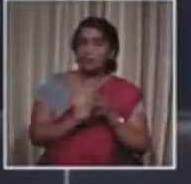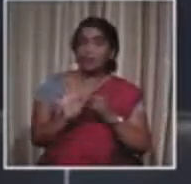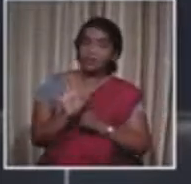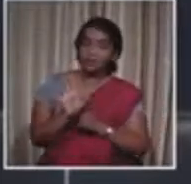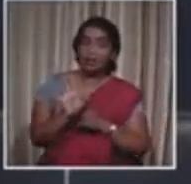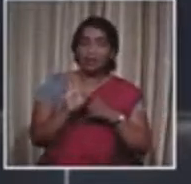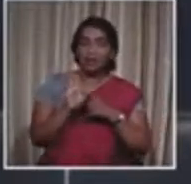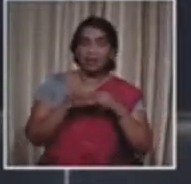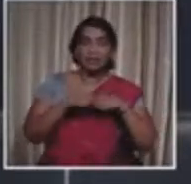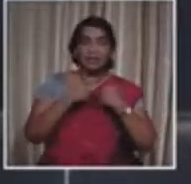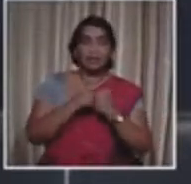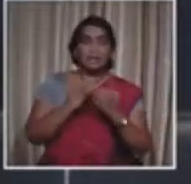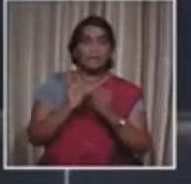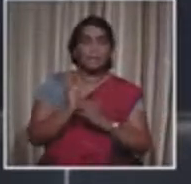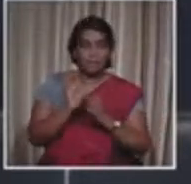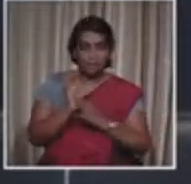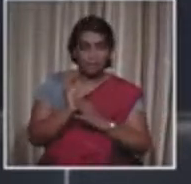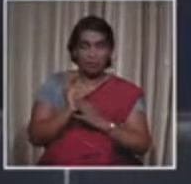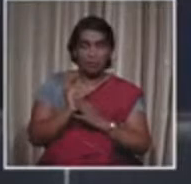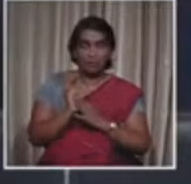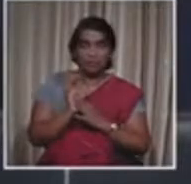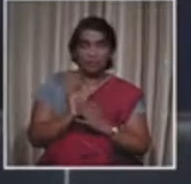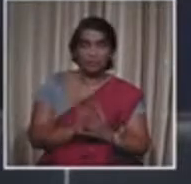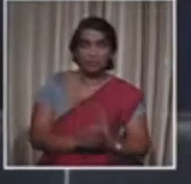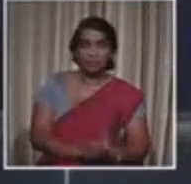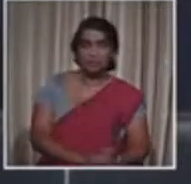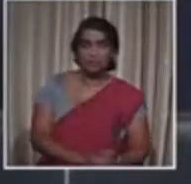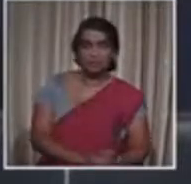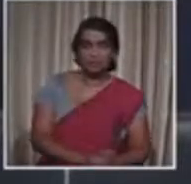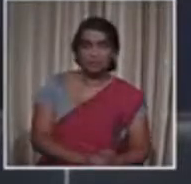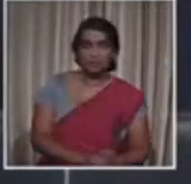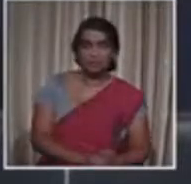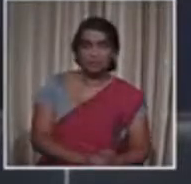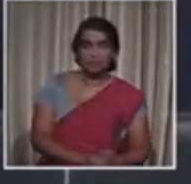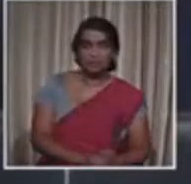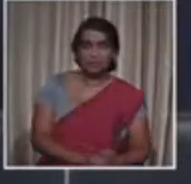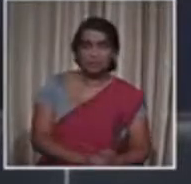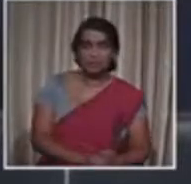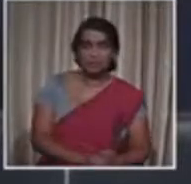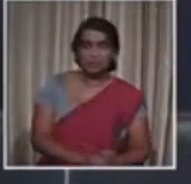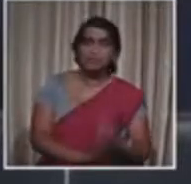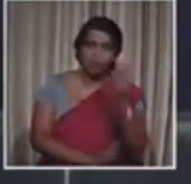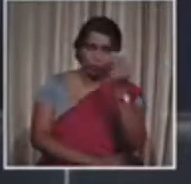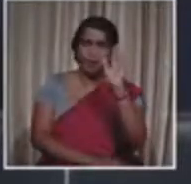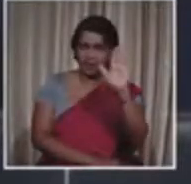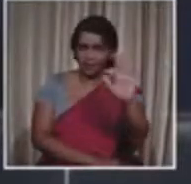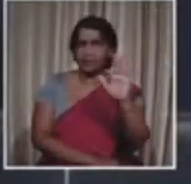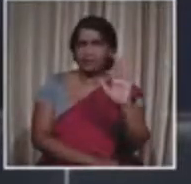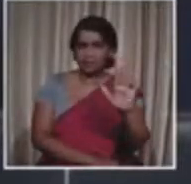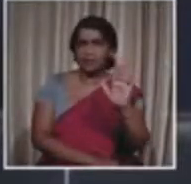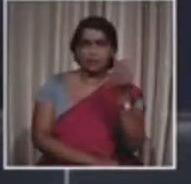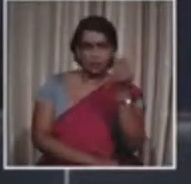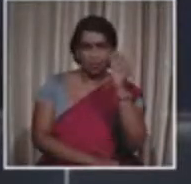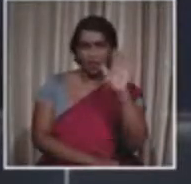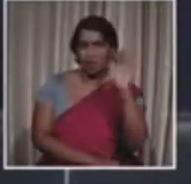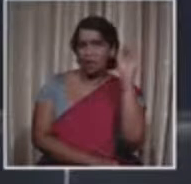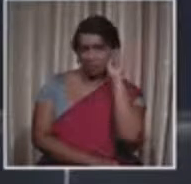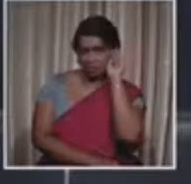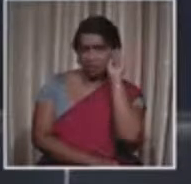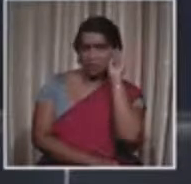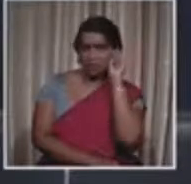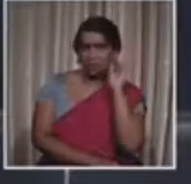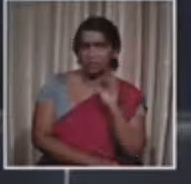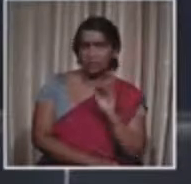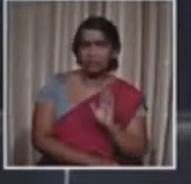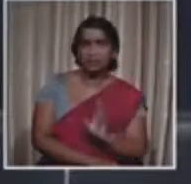pedamune samajikayek eda ne me man tikak inna ne tikak ahanna